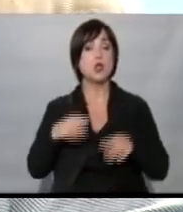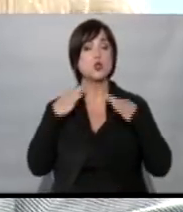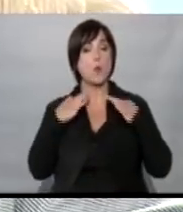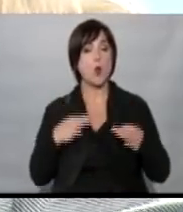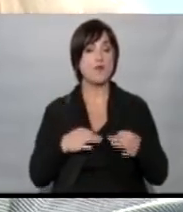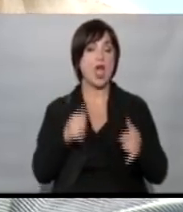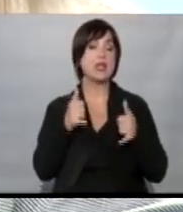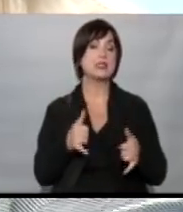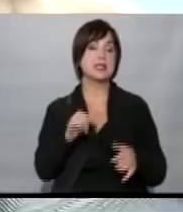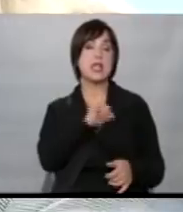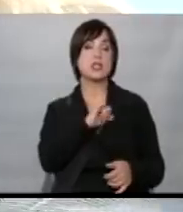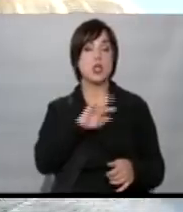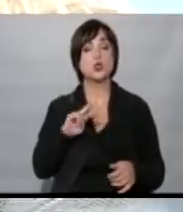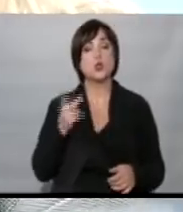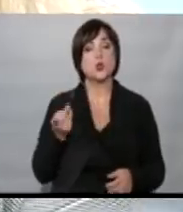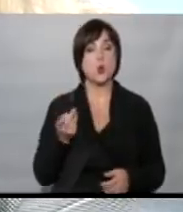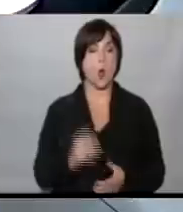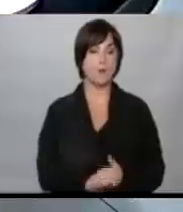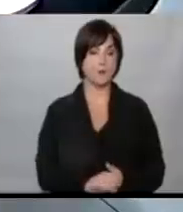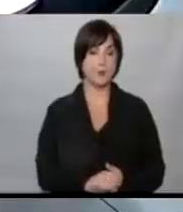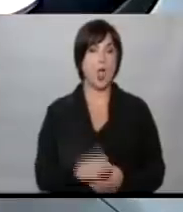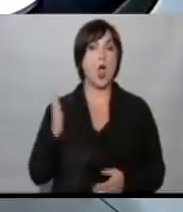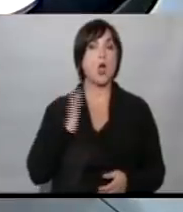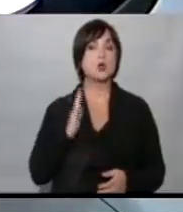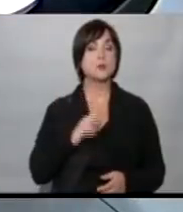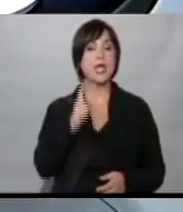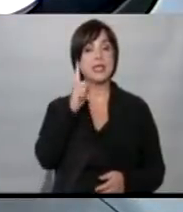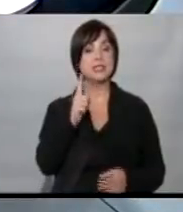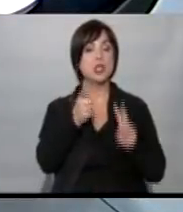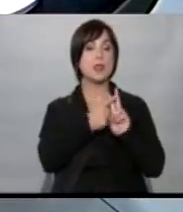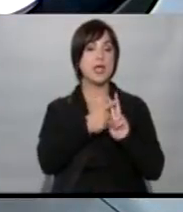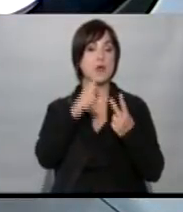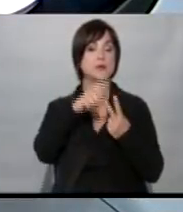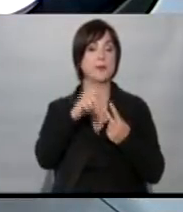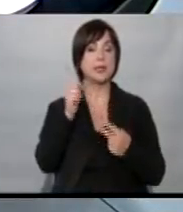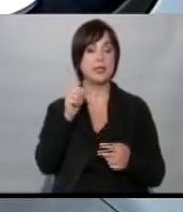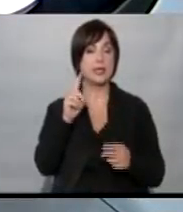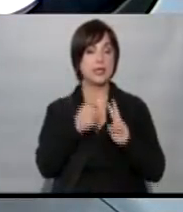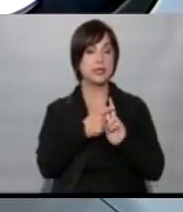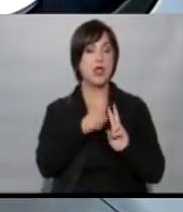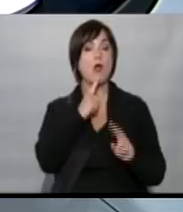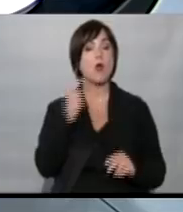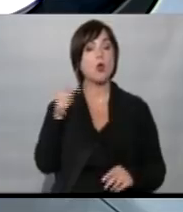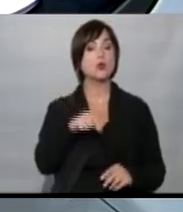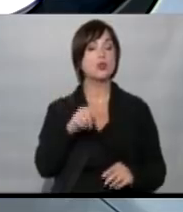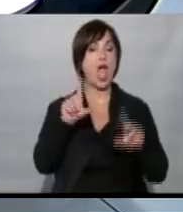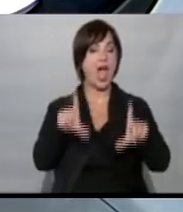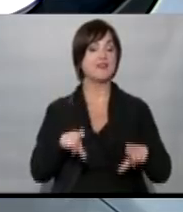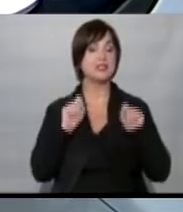професор, сега се занимавам со друго. Така е. Господинот Ицо Најдовски Перин, кој дојде од